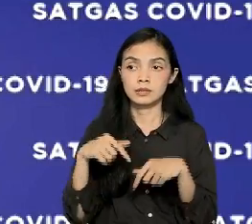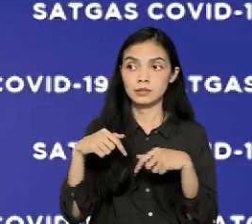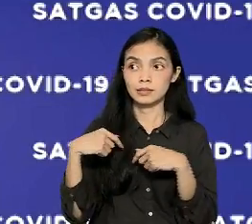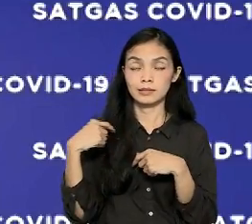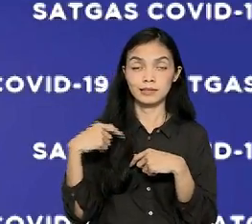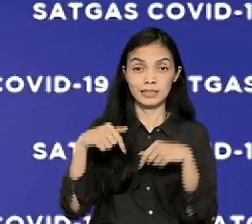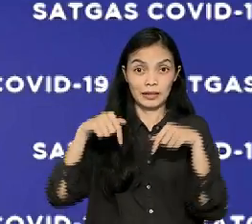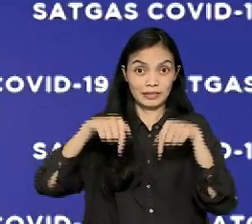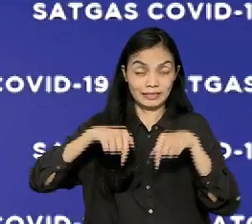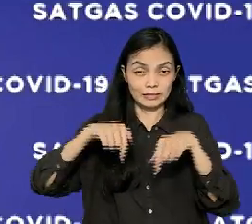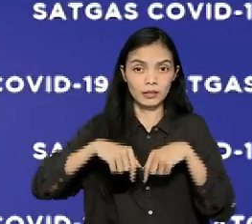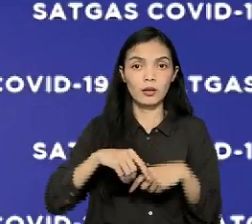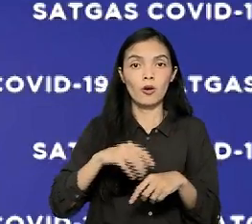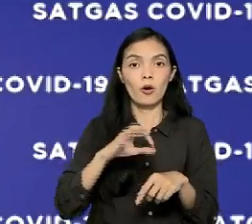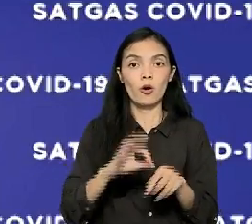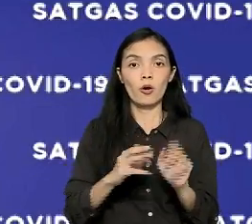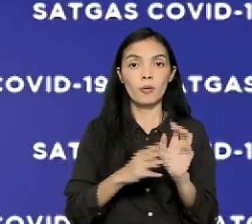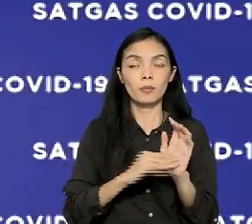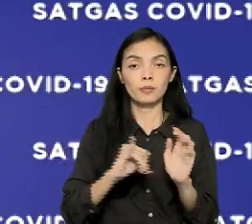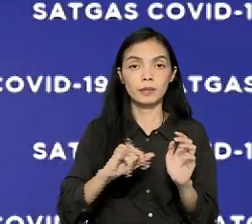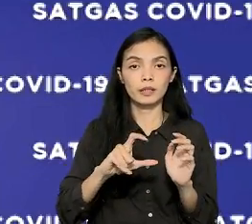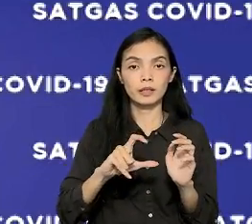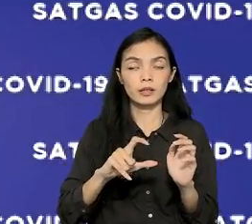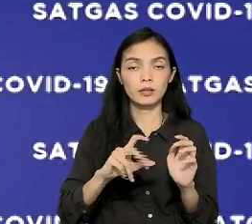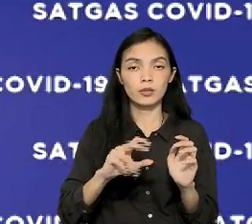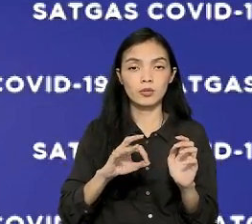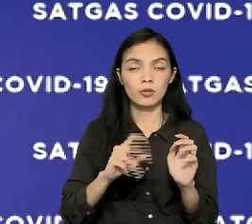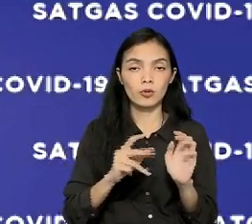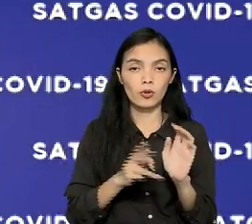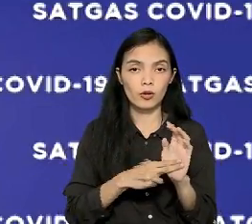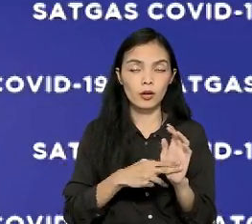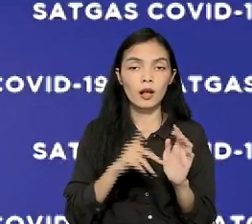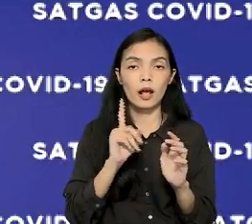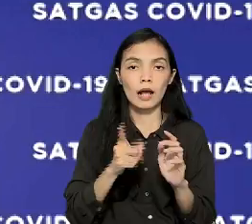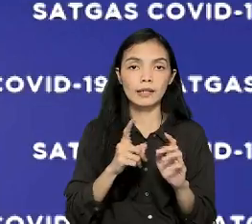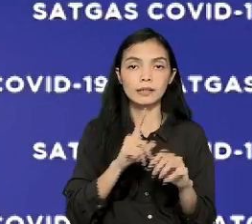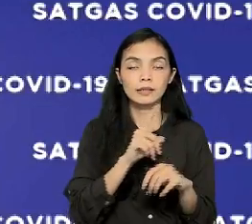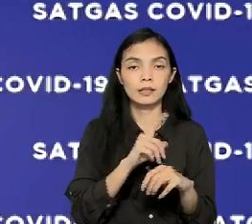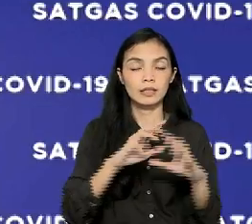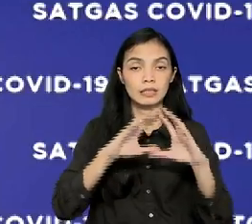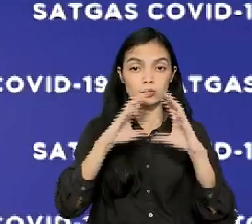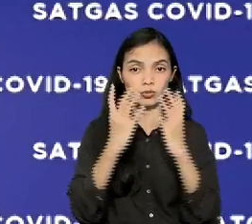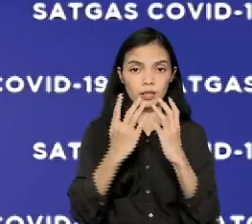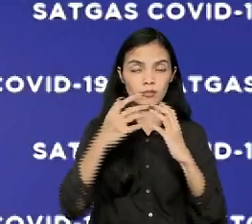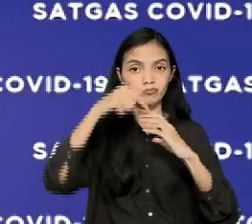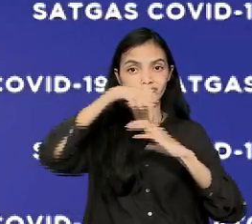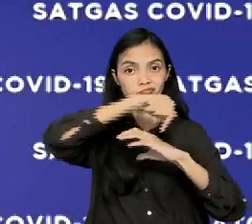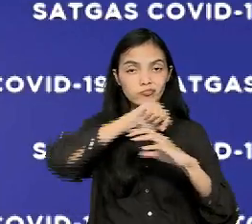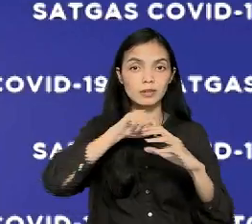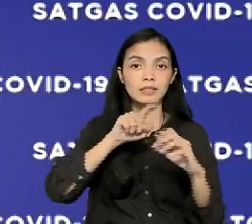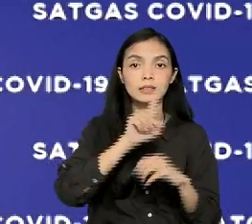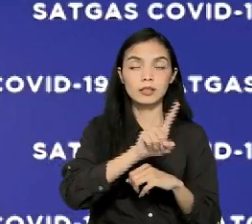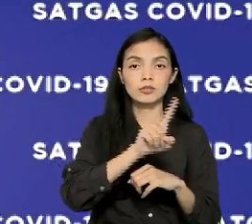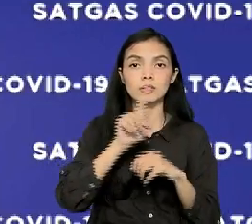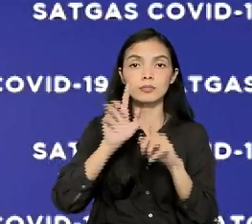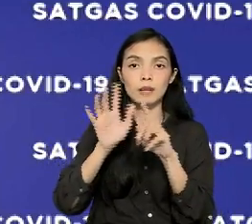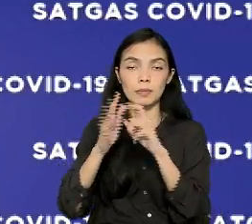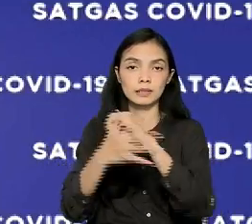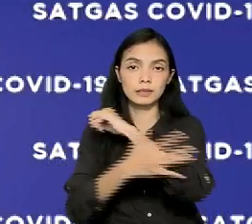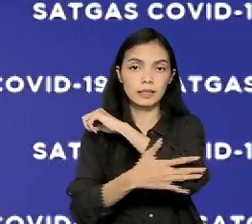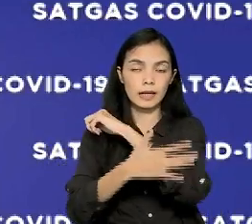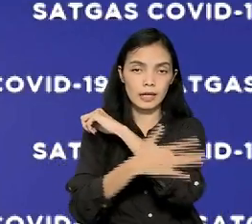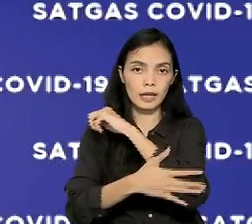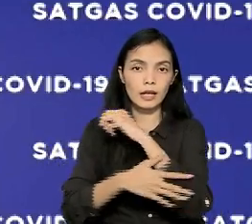ini, kasus Omikron telah terdeteksi di 115 negara dengan total kasus lebih